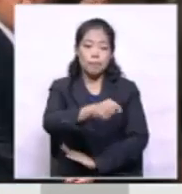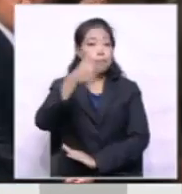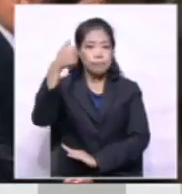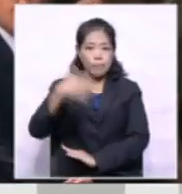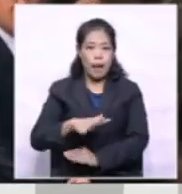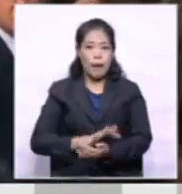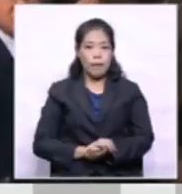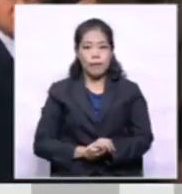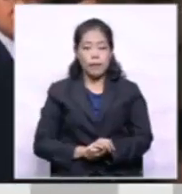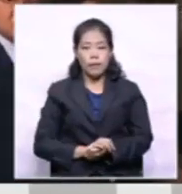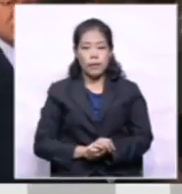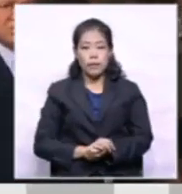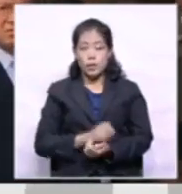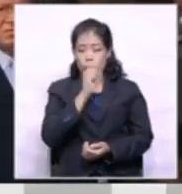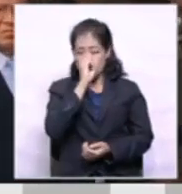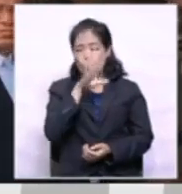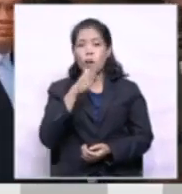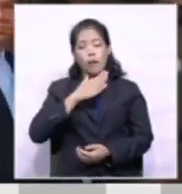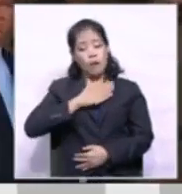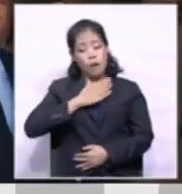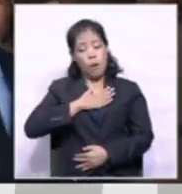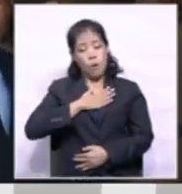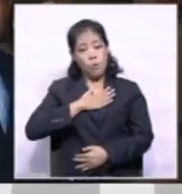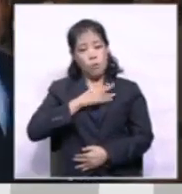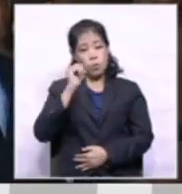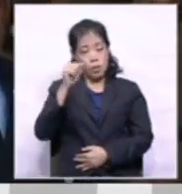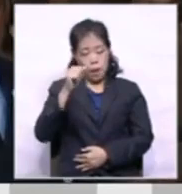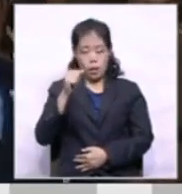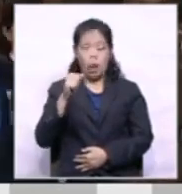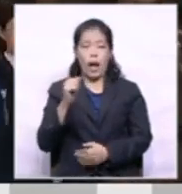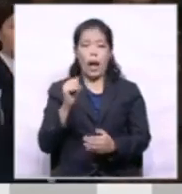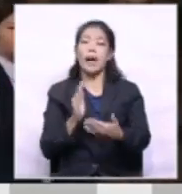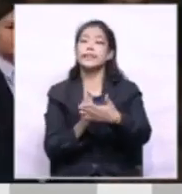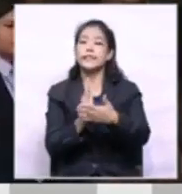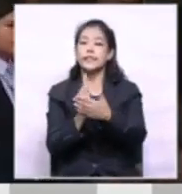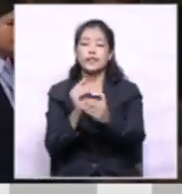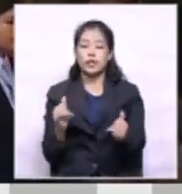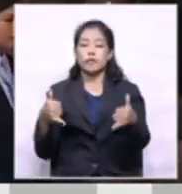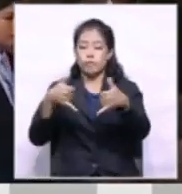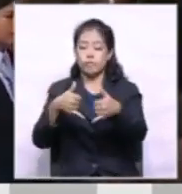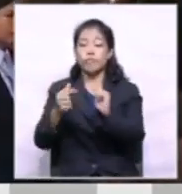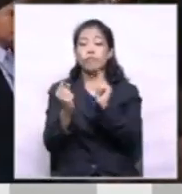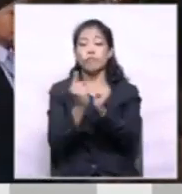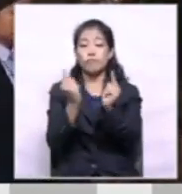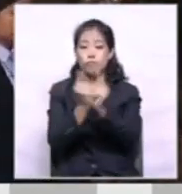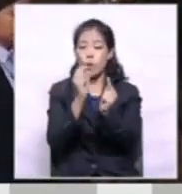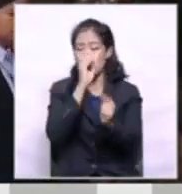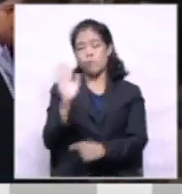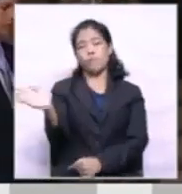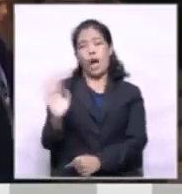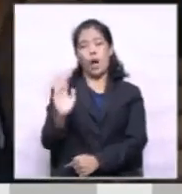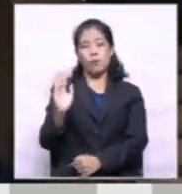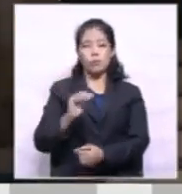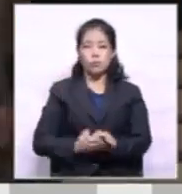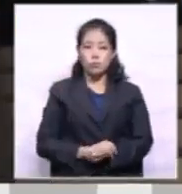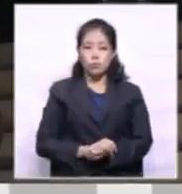ไม่รู้นะเราไม่ได้แก้ตัวใครนะเนี่ยเพียงแต่ว่าต้องหาทางเจอกันให้ได้นะก็ขอให้ลดบ้างไอ้อย่างเงี้ยอย่าทำเลยผมไม่